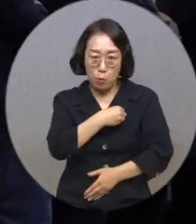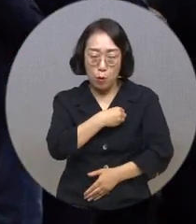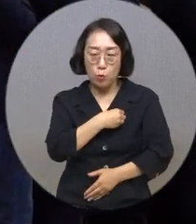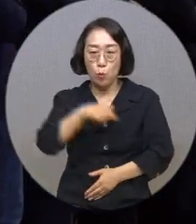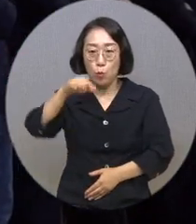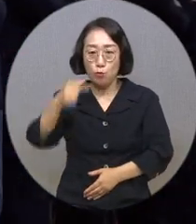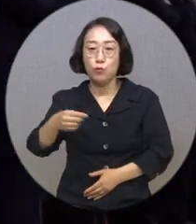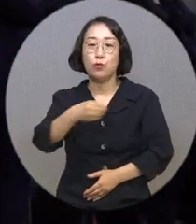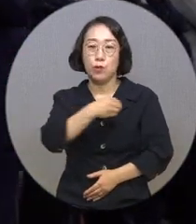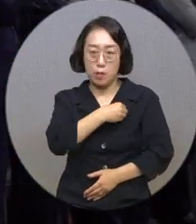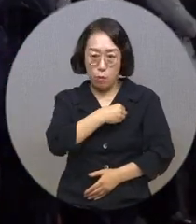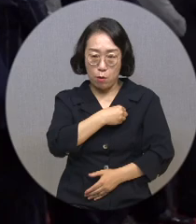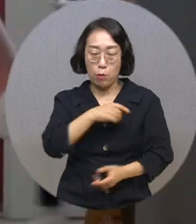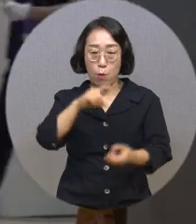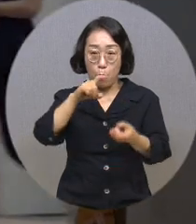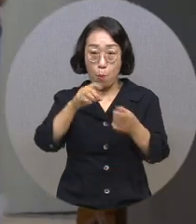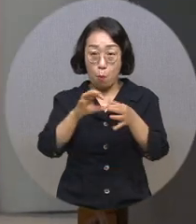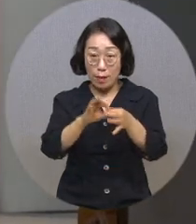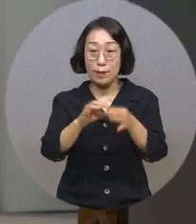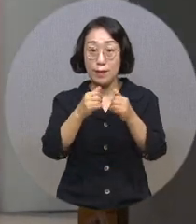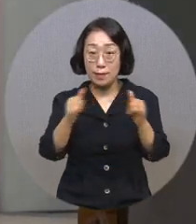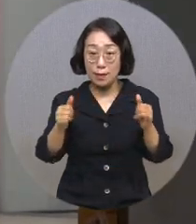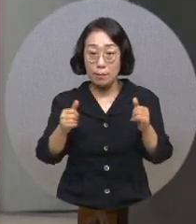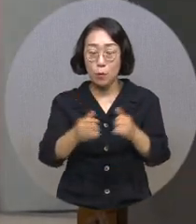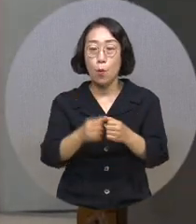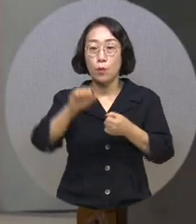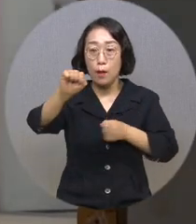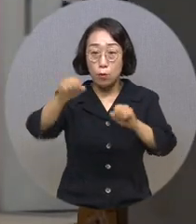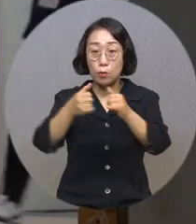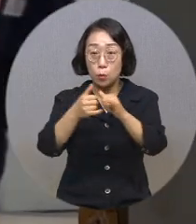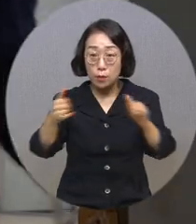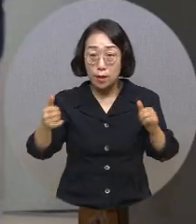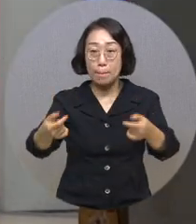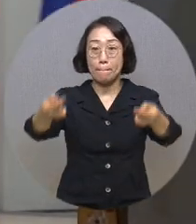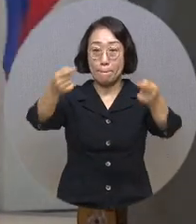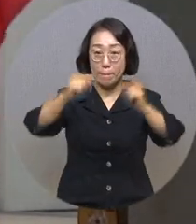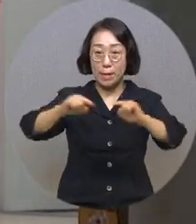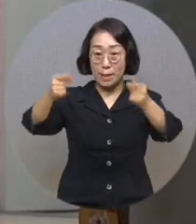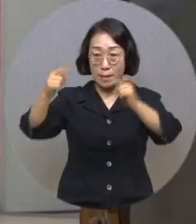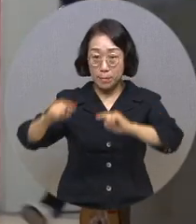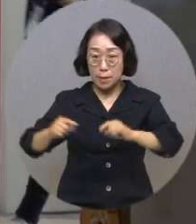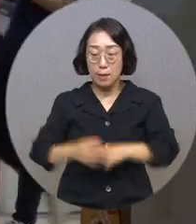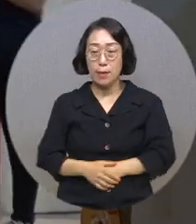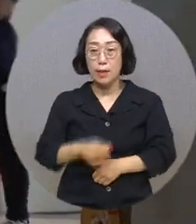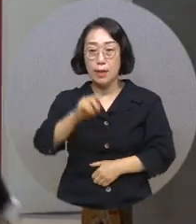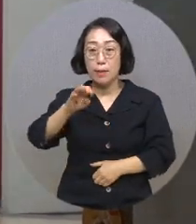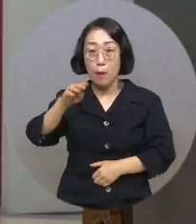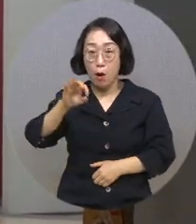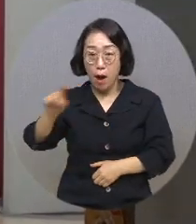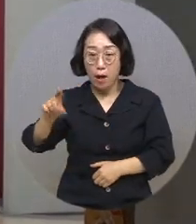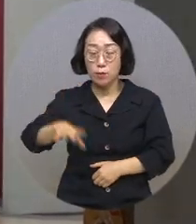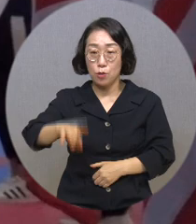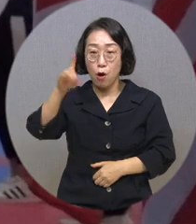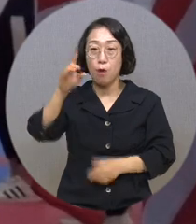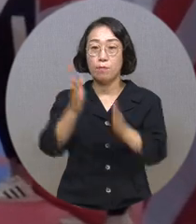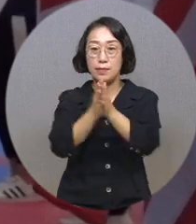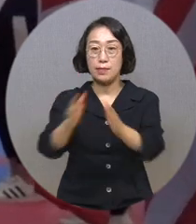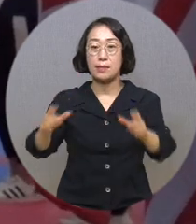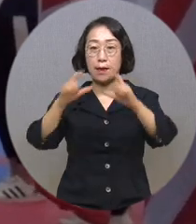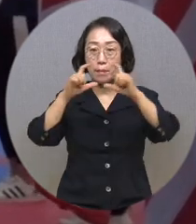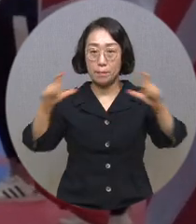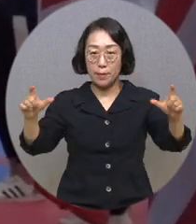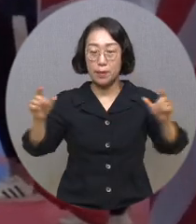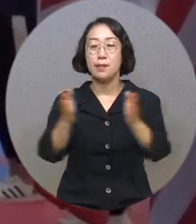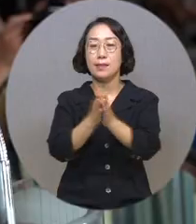무주군의원, 무주군 관계자, 세계 태권도인들이 참석한 가운데 이병하 조직위원장의 개막 선언으로 화려한